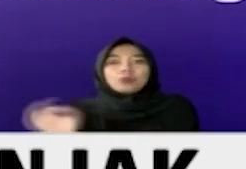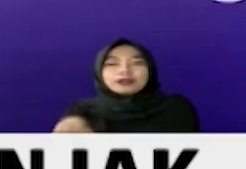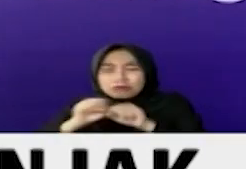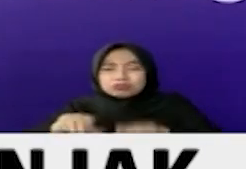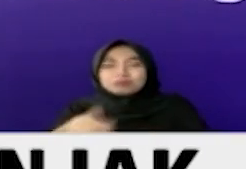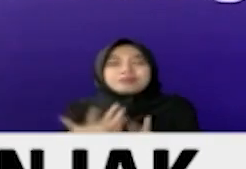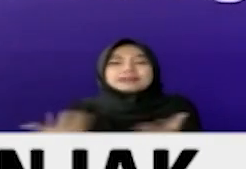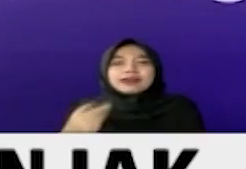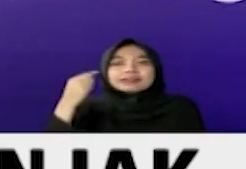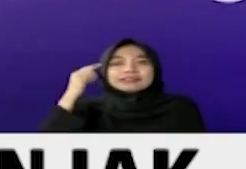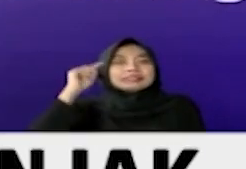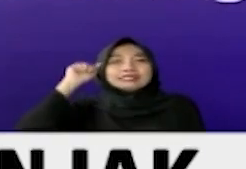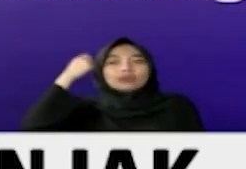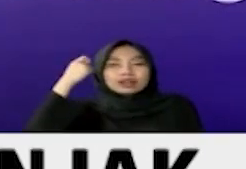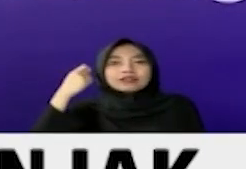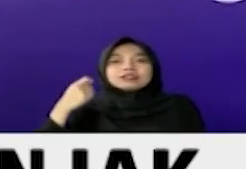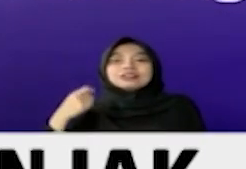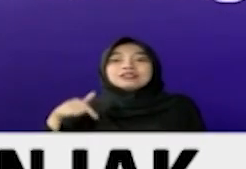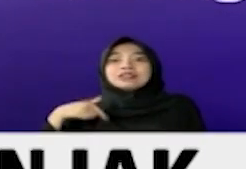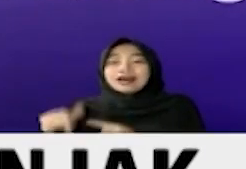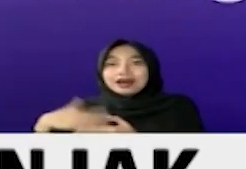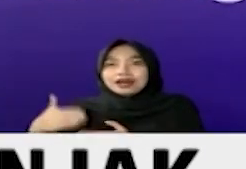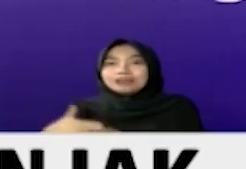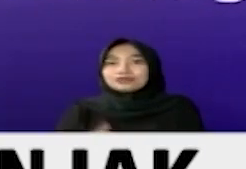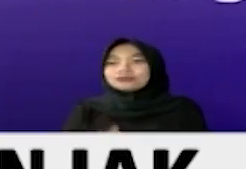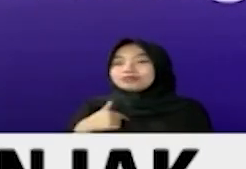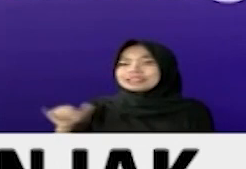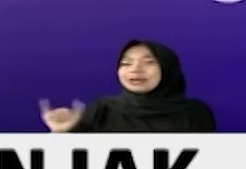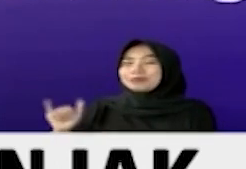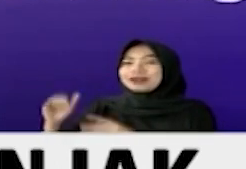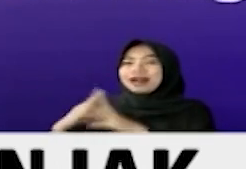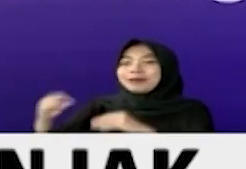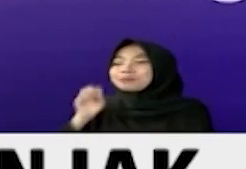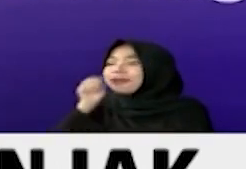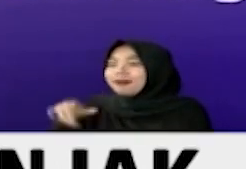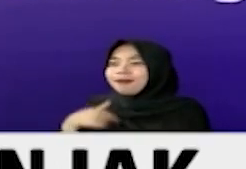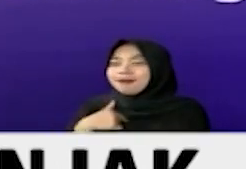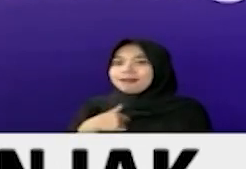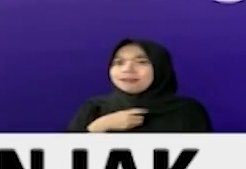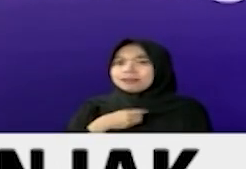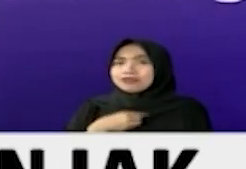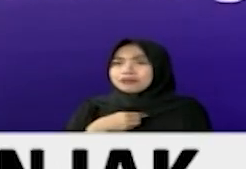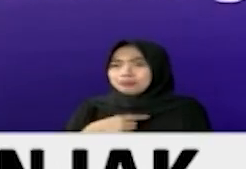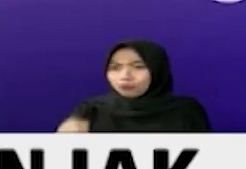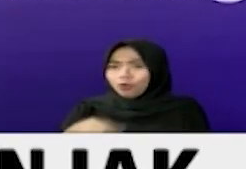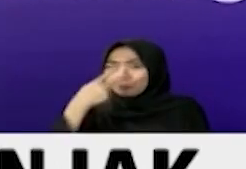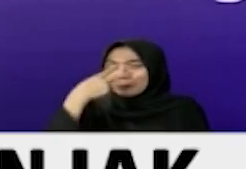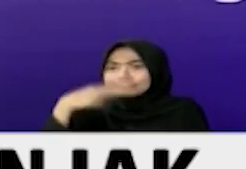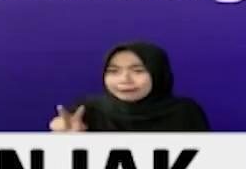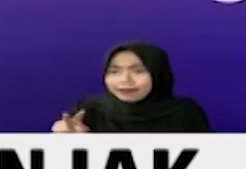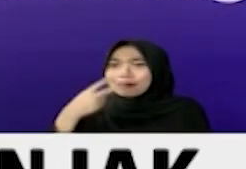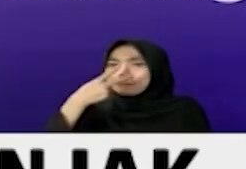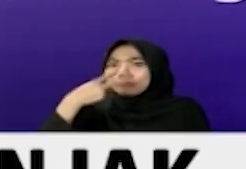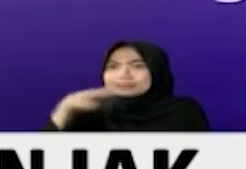banget. Sampai kemudian di rapat itu, Prof, saya nyeletuk begini sambil setengah keras. Masa harus ada yang positif baru